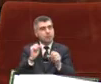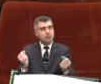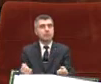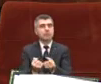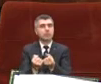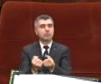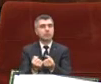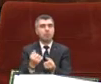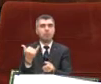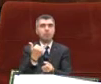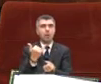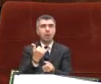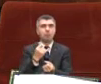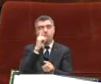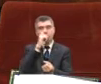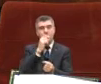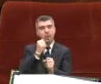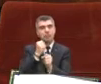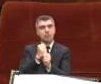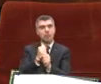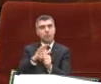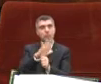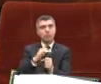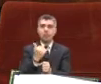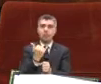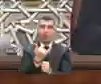وحنا خدامين ومن الأولويات ديالنا لأن مهم.